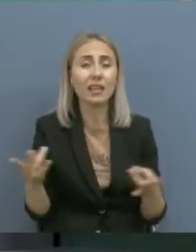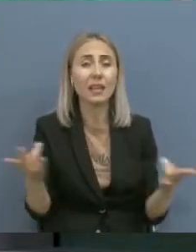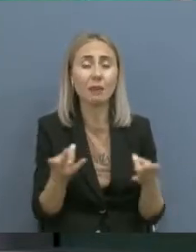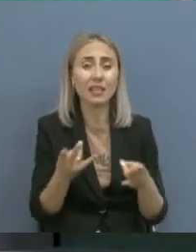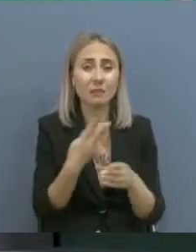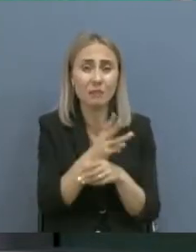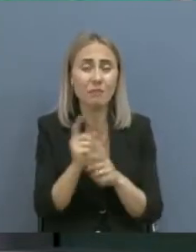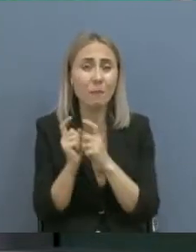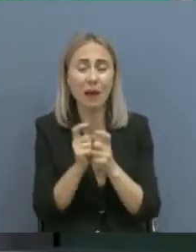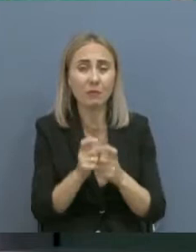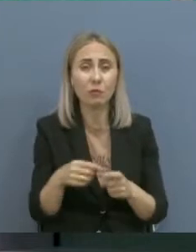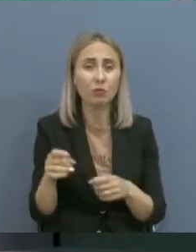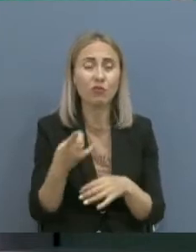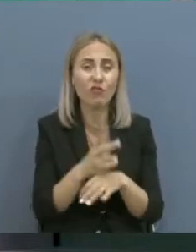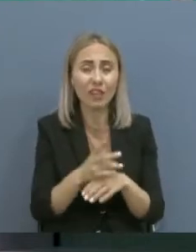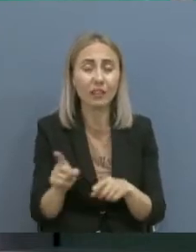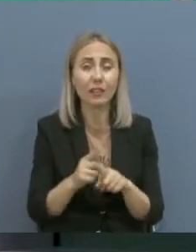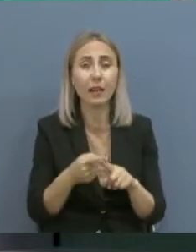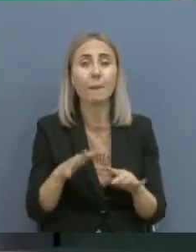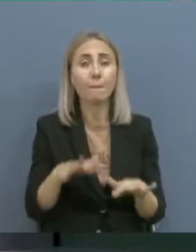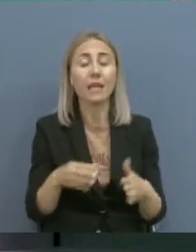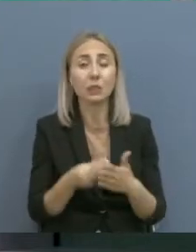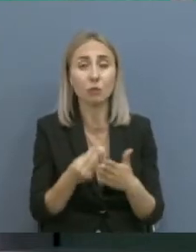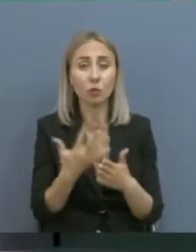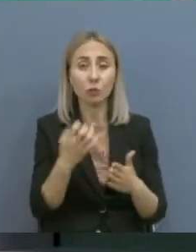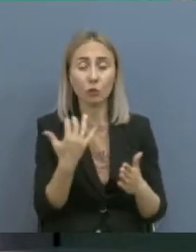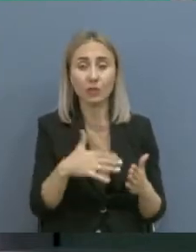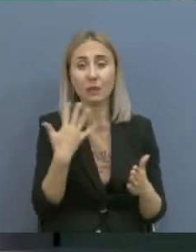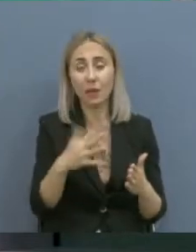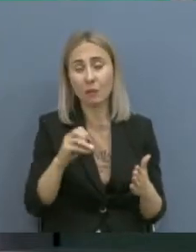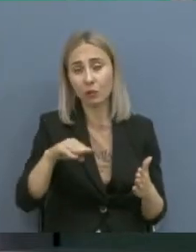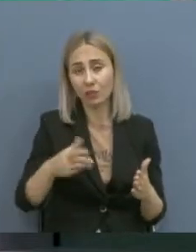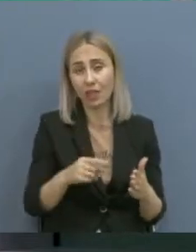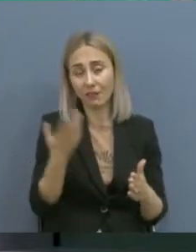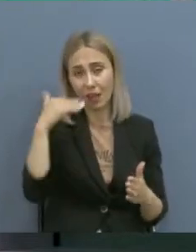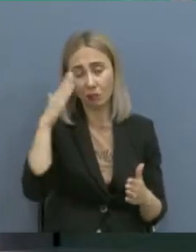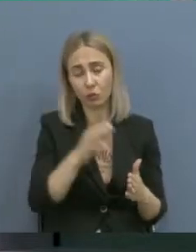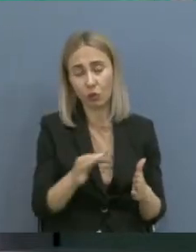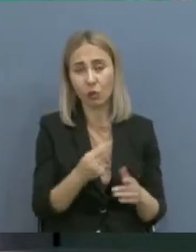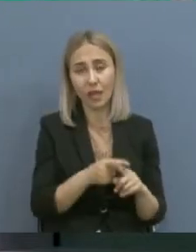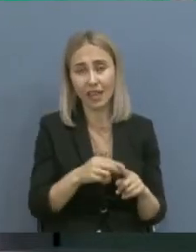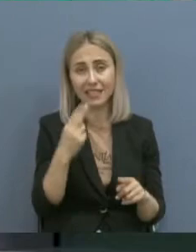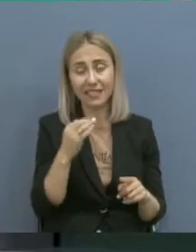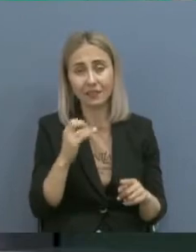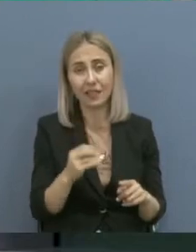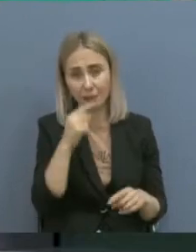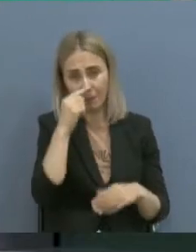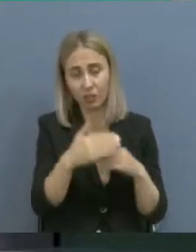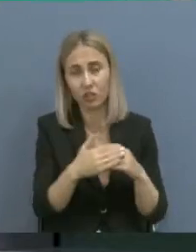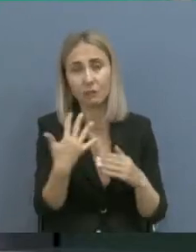бюджеттен 555 миллион теңге бөлінген. Ал Ақмола облысында шегірткемен күреске 50 миллион теңге қарастырылған.